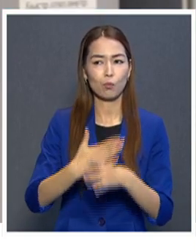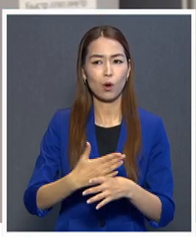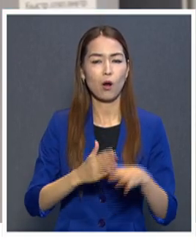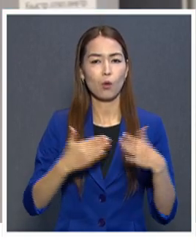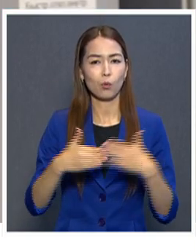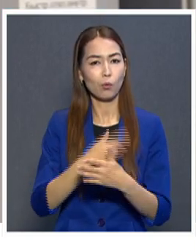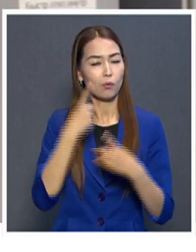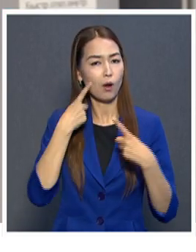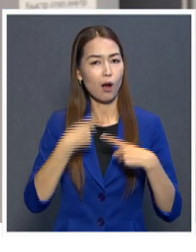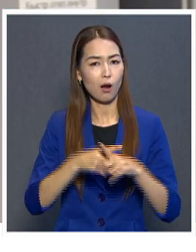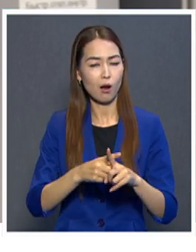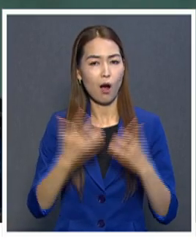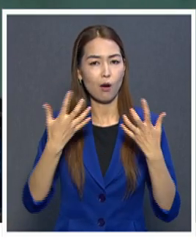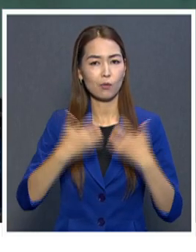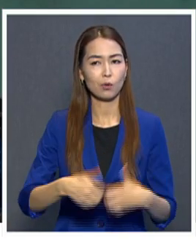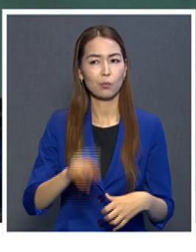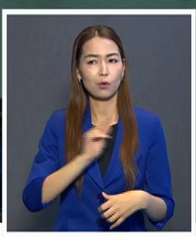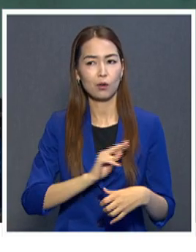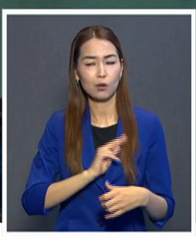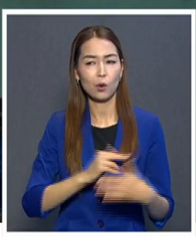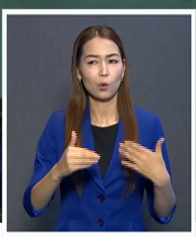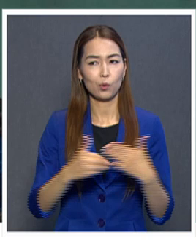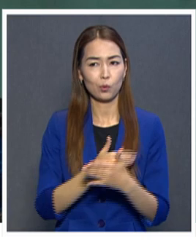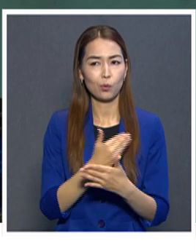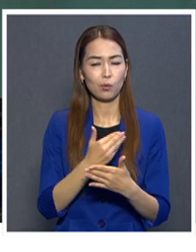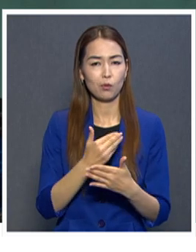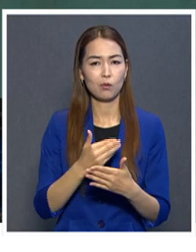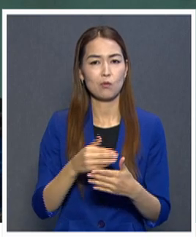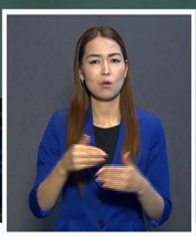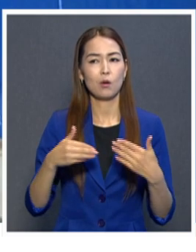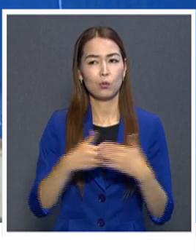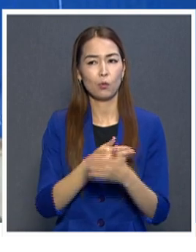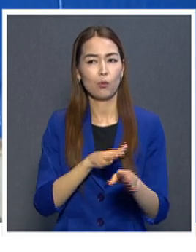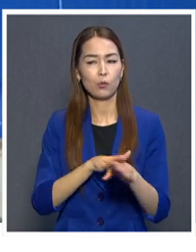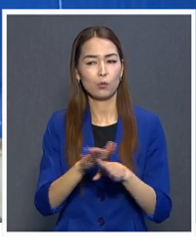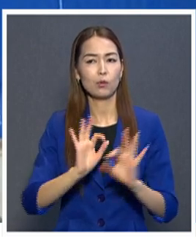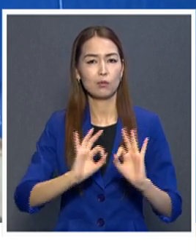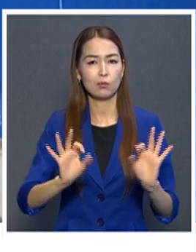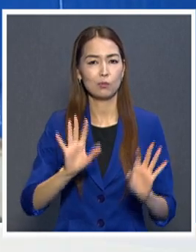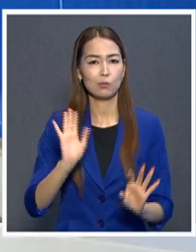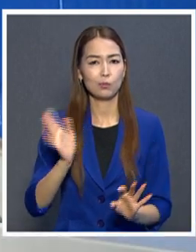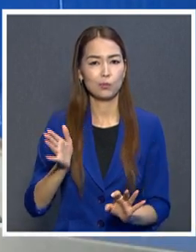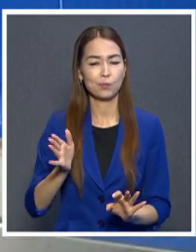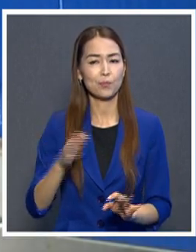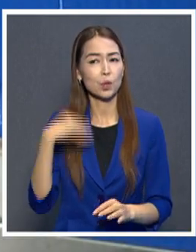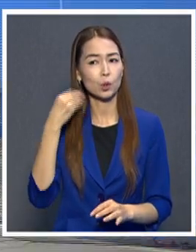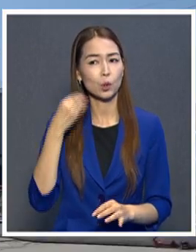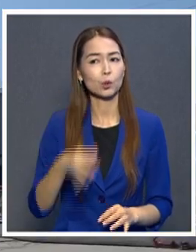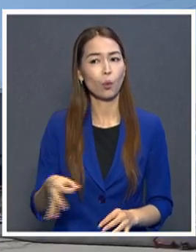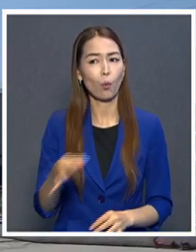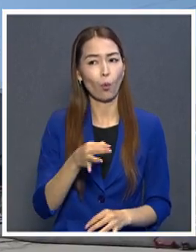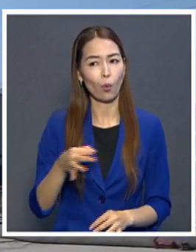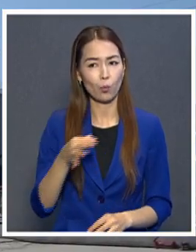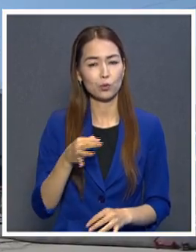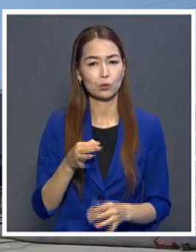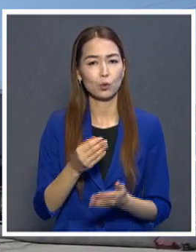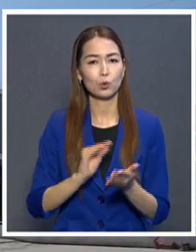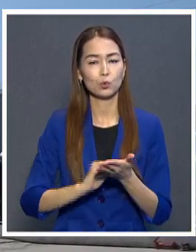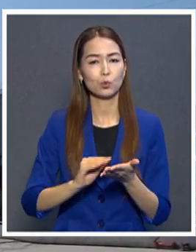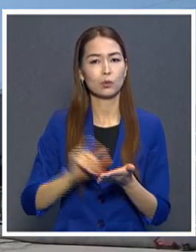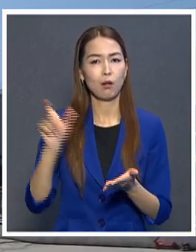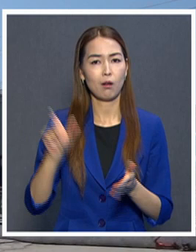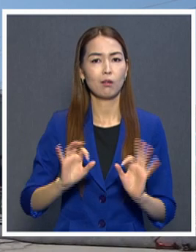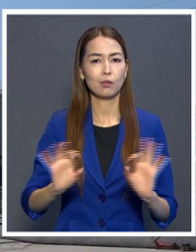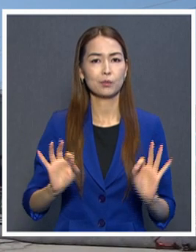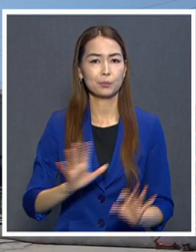келінді. Жаңғырту жұмыстары келер жылы ақпан айының соңында толығымен аяқталмақ. Түркістан облысынан Ғани Қалмаханов, Нұрлан Нұрбек,